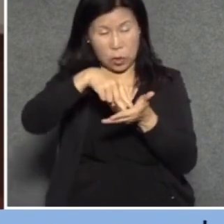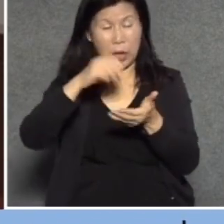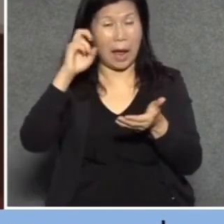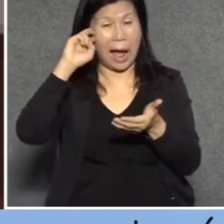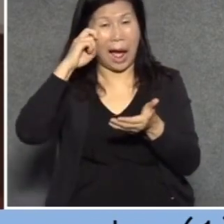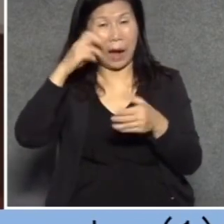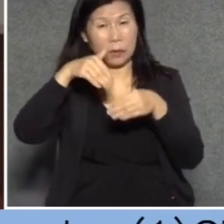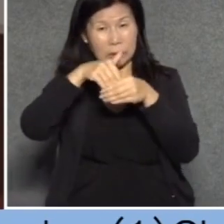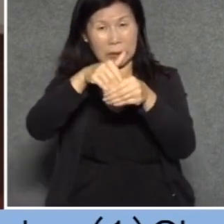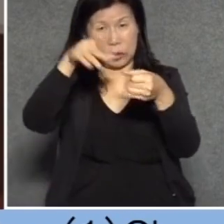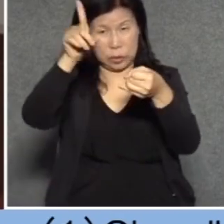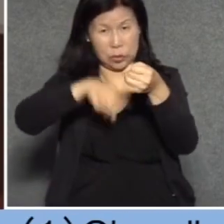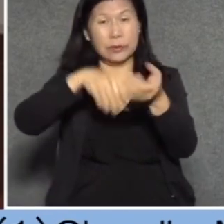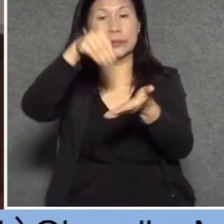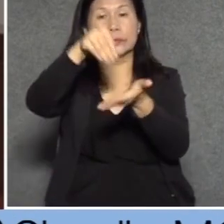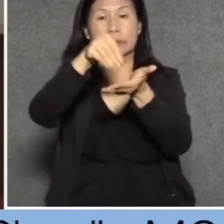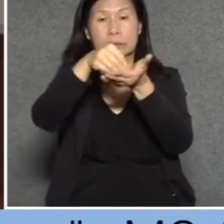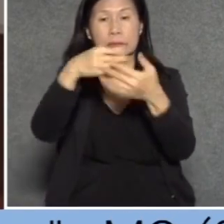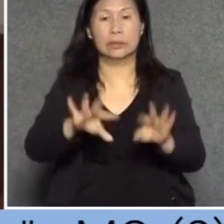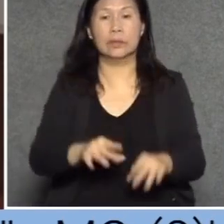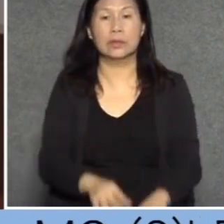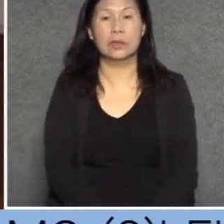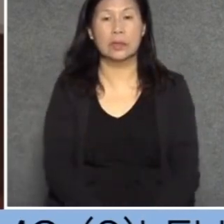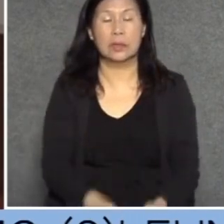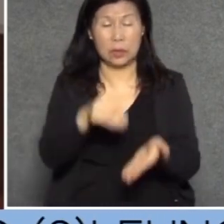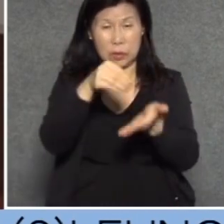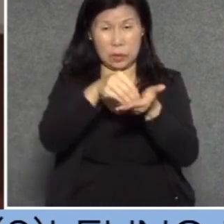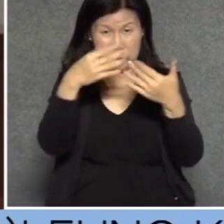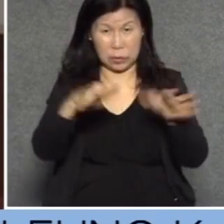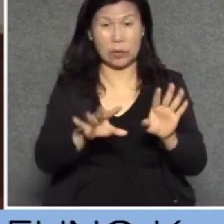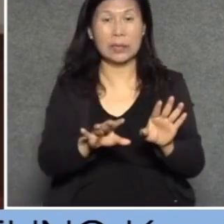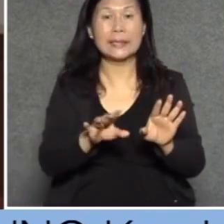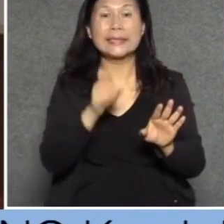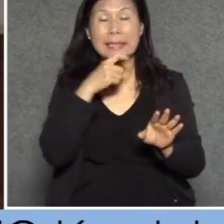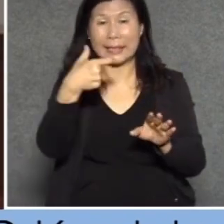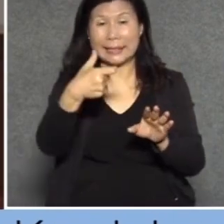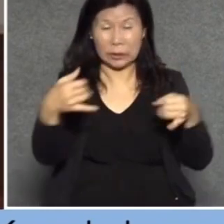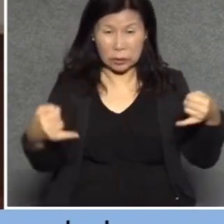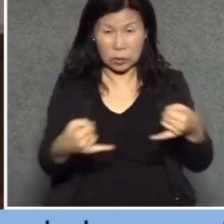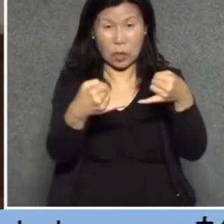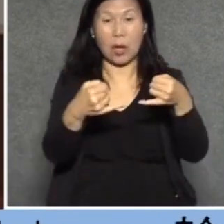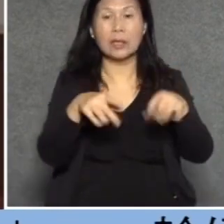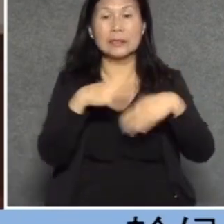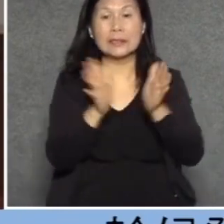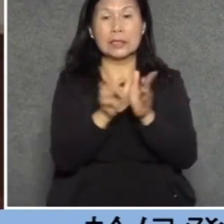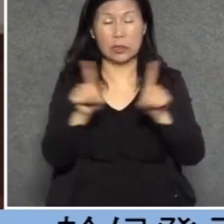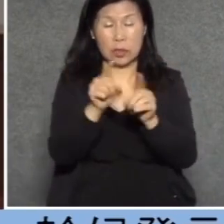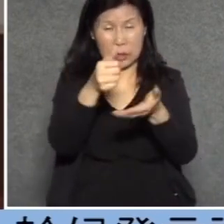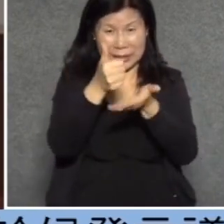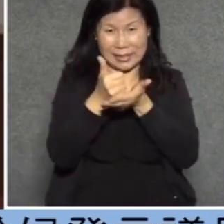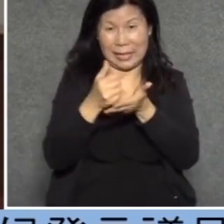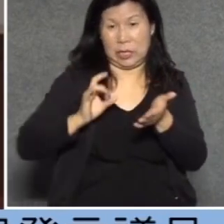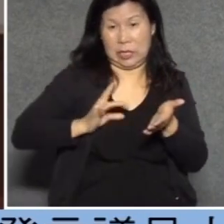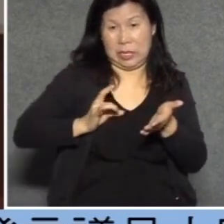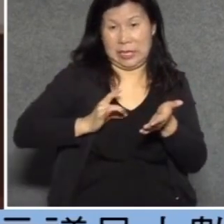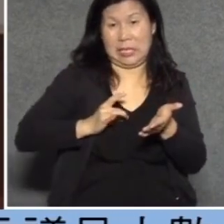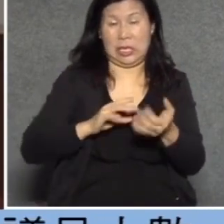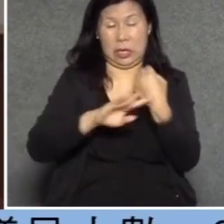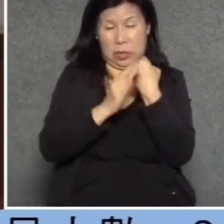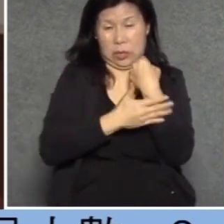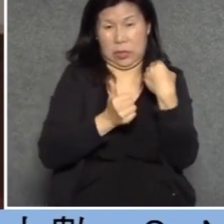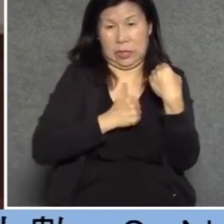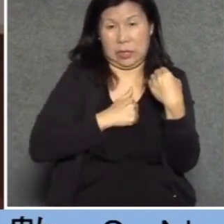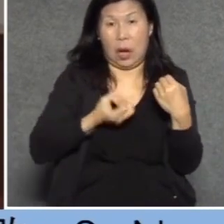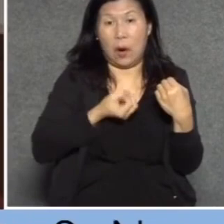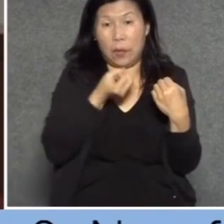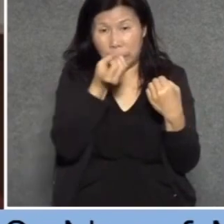作出決定。如果作出即是出現利益衝突的時候，就會委 聘一啲私人執業嘅大律師提供意見。